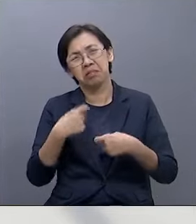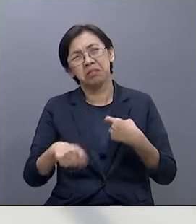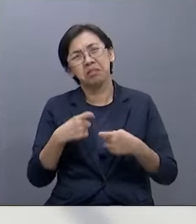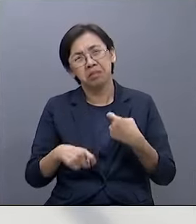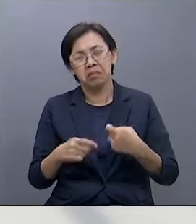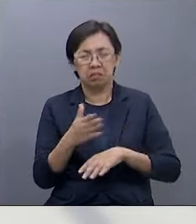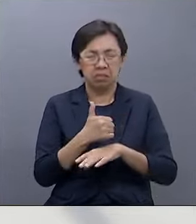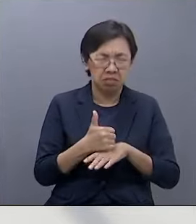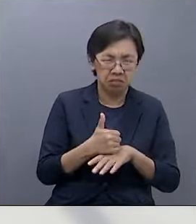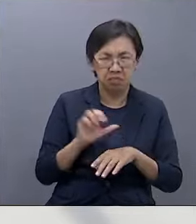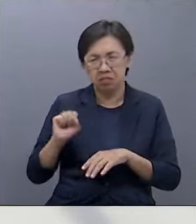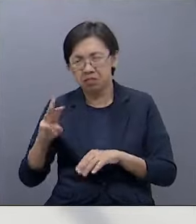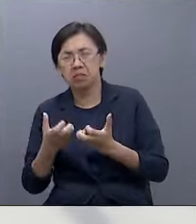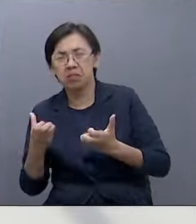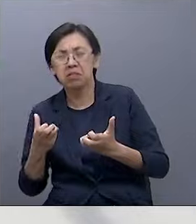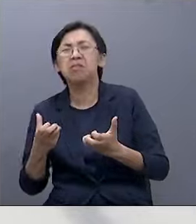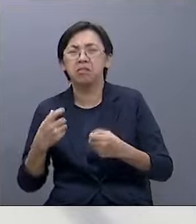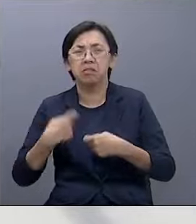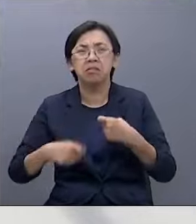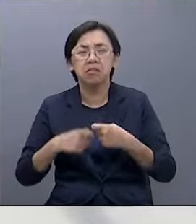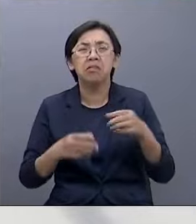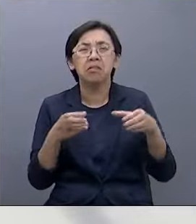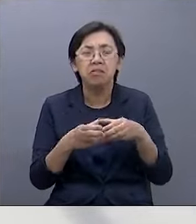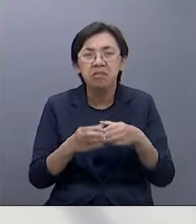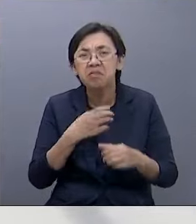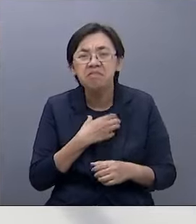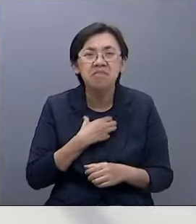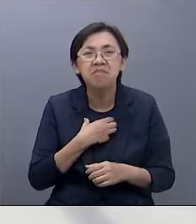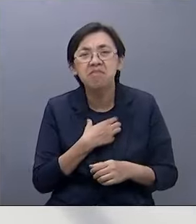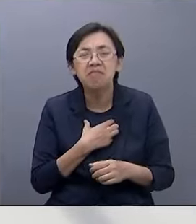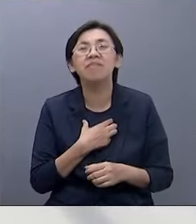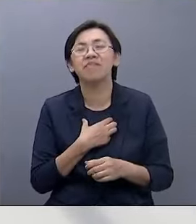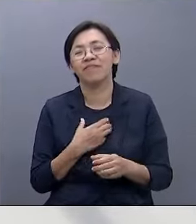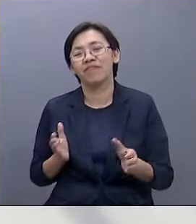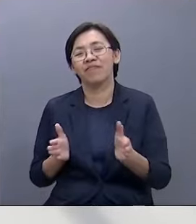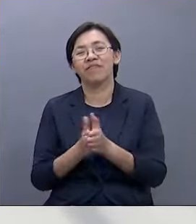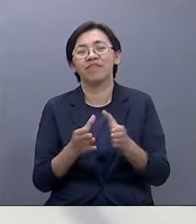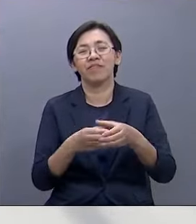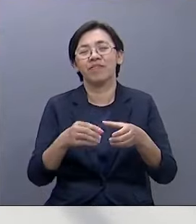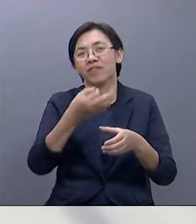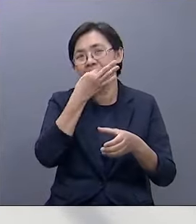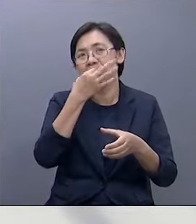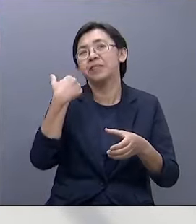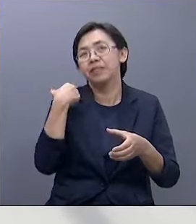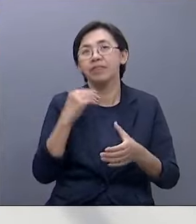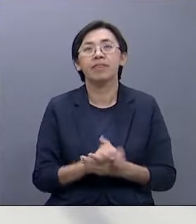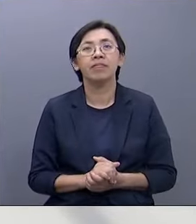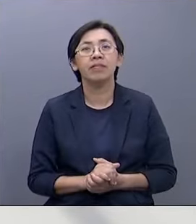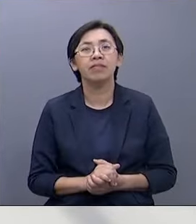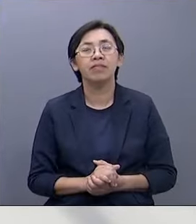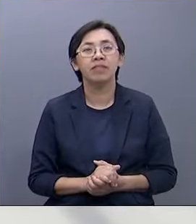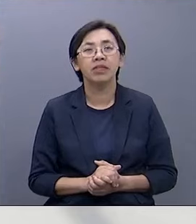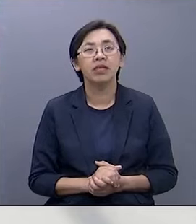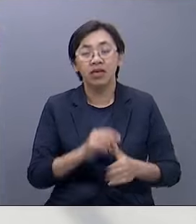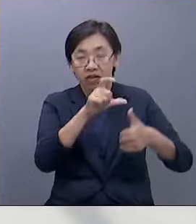นั้นก็จะมีกลุ่มอุดมการณ์กลุ่มผลประโยชน์ต่างๆสอดแทรกเข้ามาในกลุ่มสาขาอาชีพอยู่แล้วอันนี้ไม่นับรวมในเรื่องของ